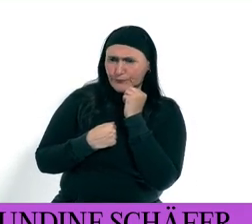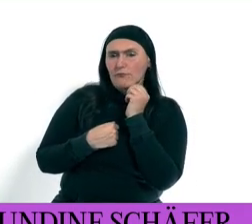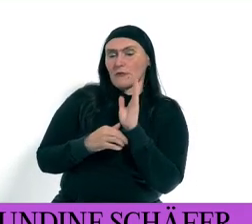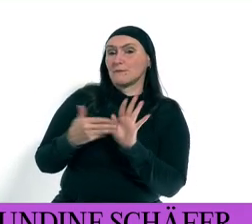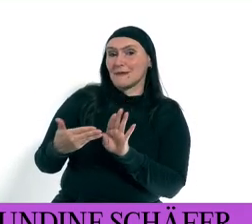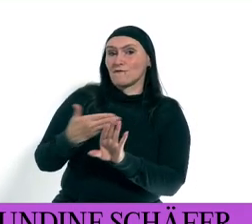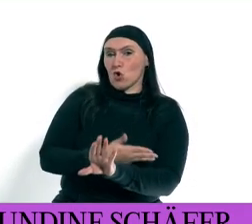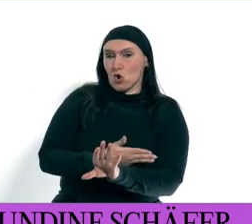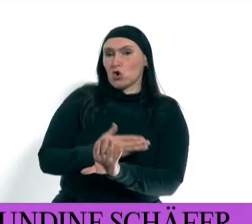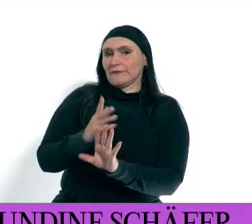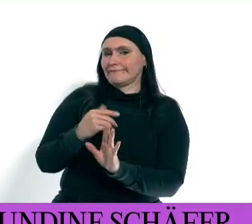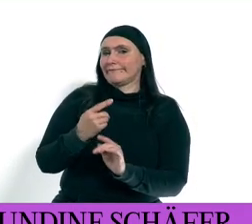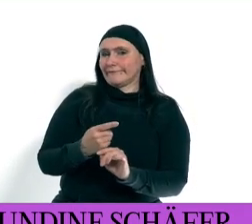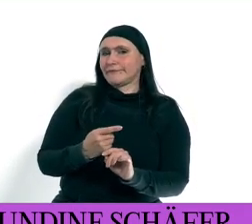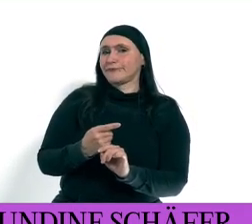Immer